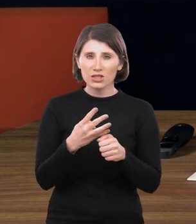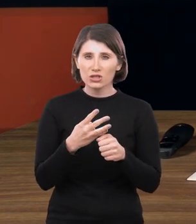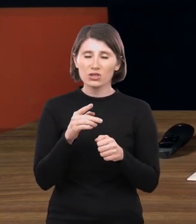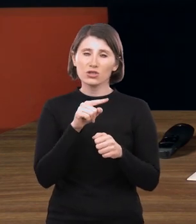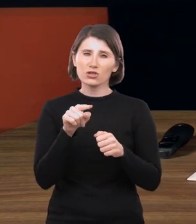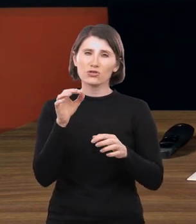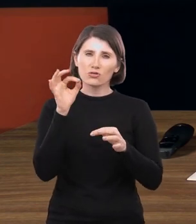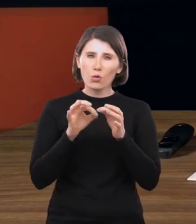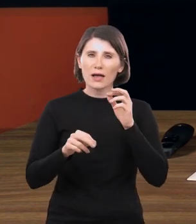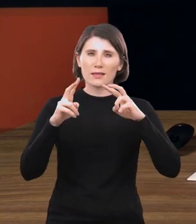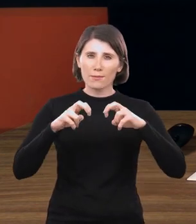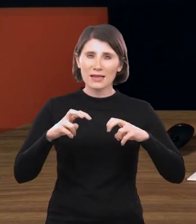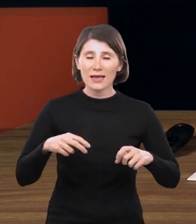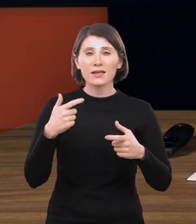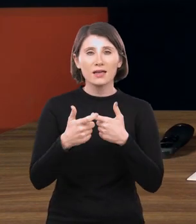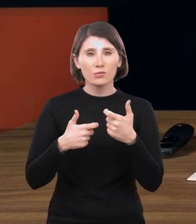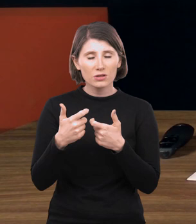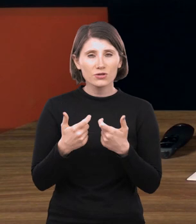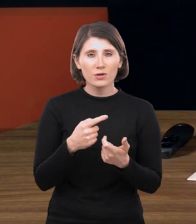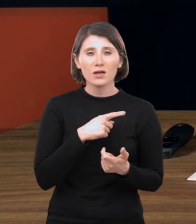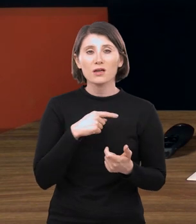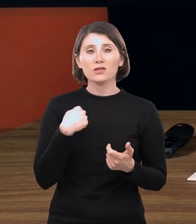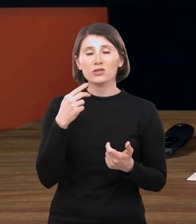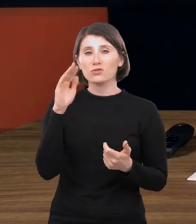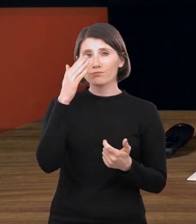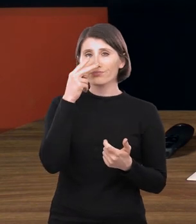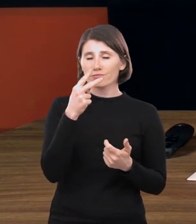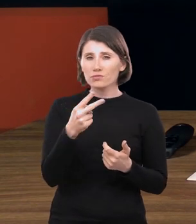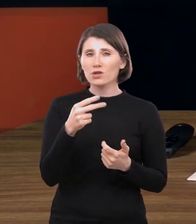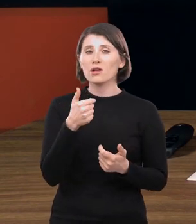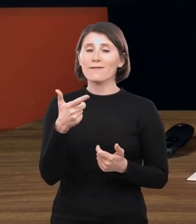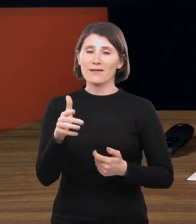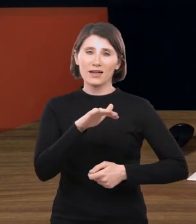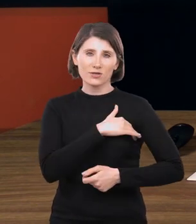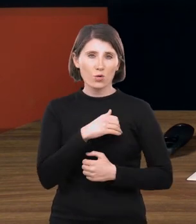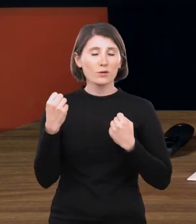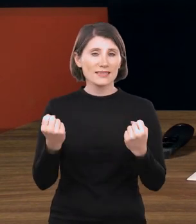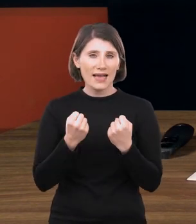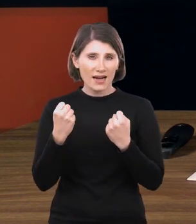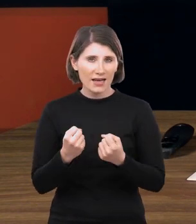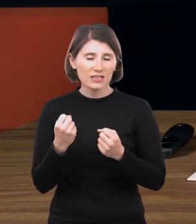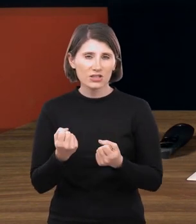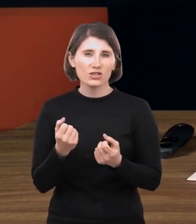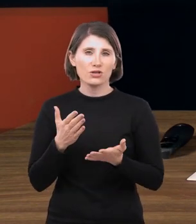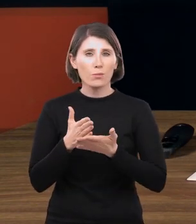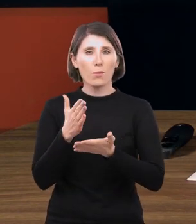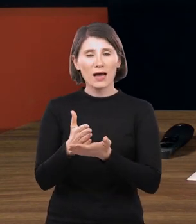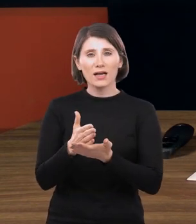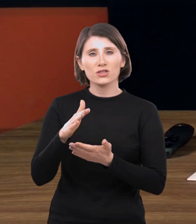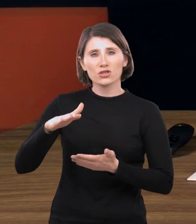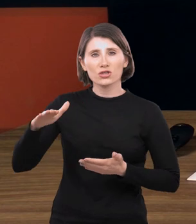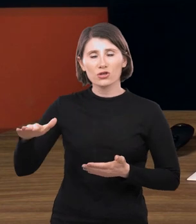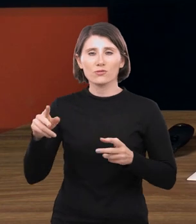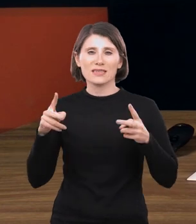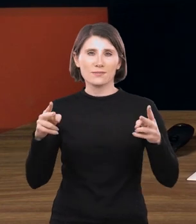badania okazało się, że wiele szkół wychodzi naprzeciw potrzebom dzieci ze spektrum zaburzeń autystycznych